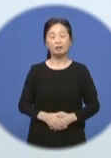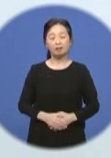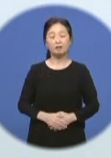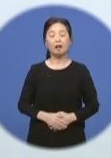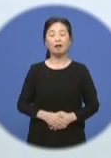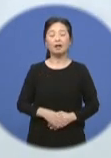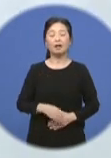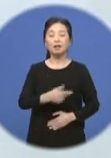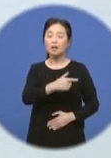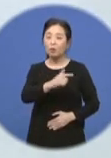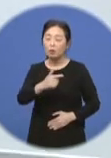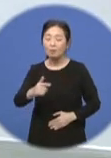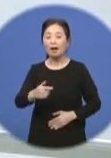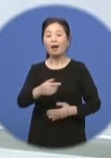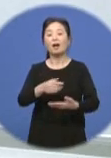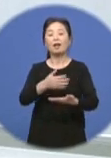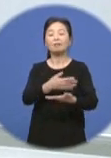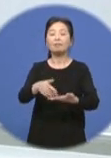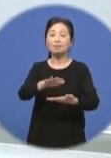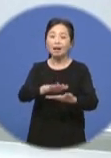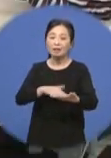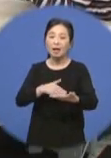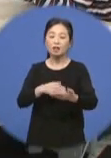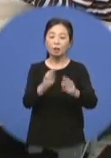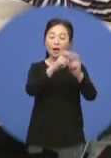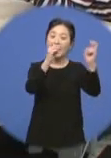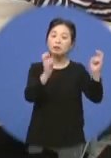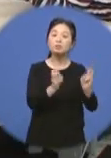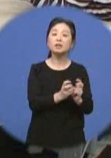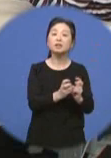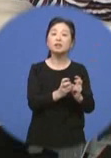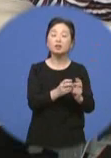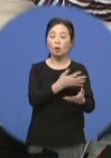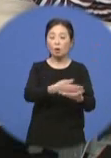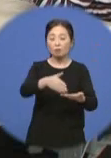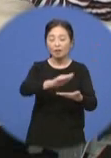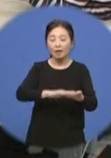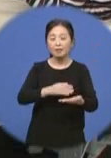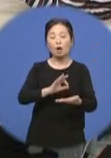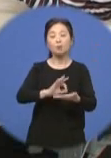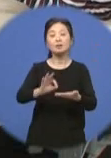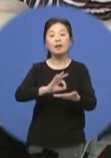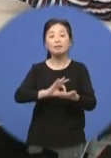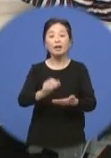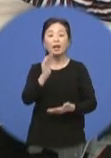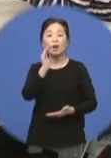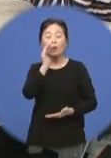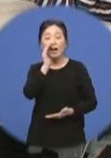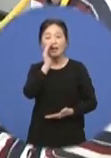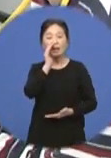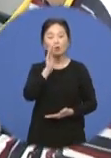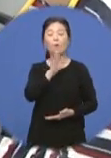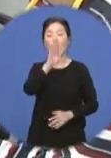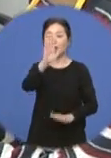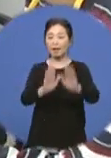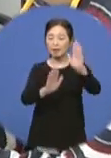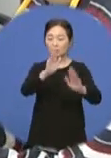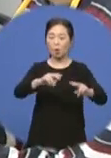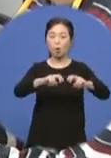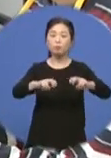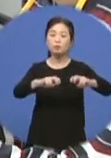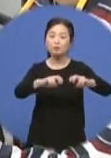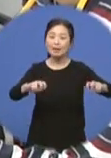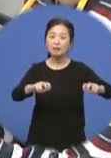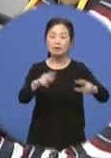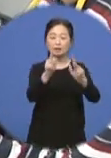や NTT が保有するさまざまなデータを使って和歌山県の現状を分析課題を見つ